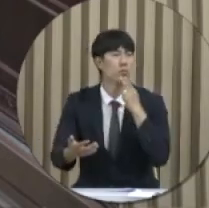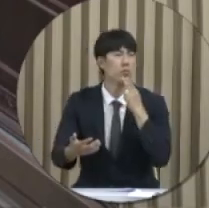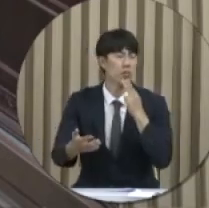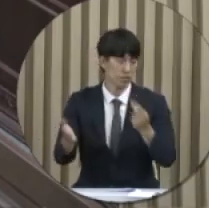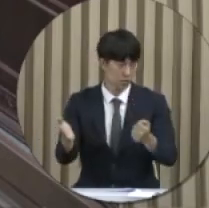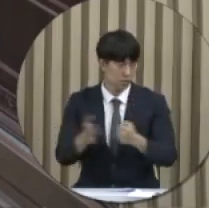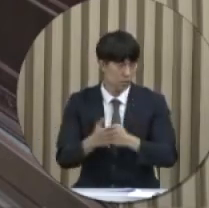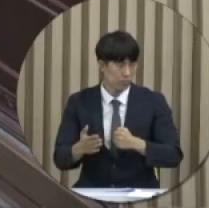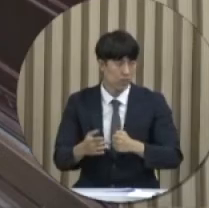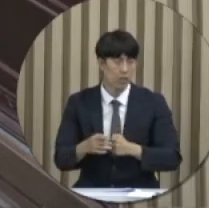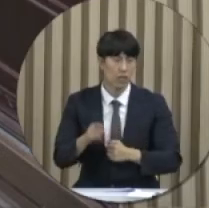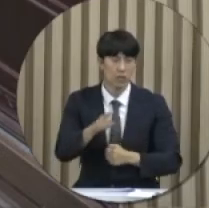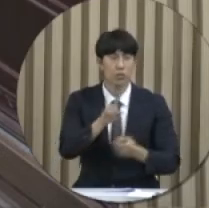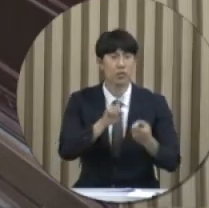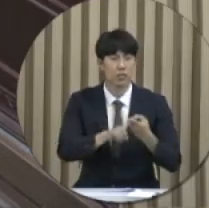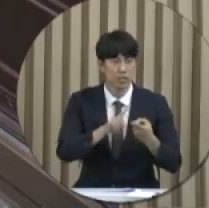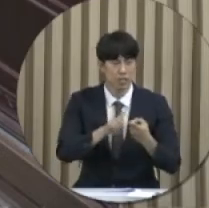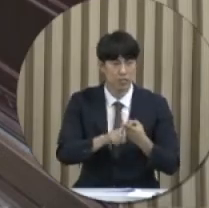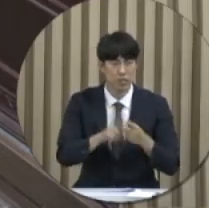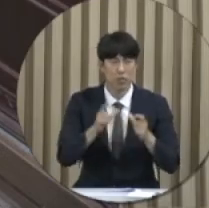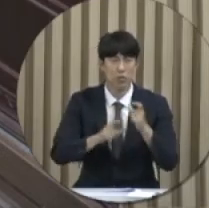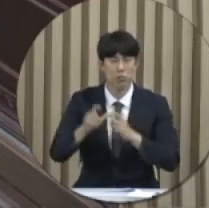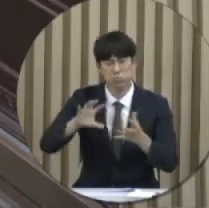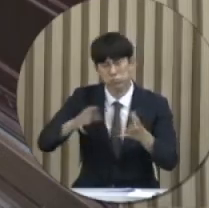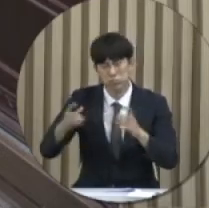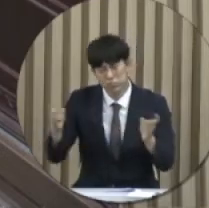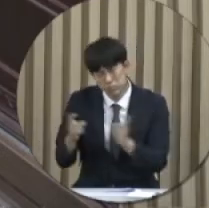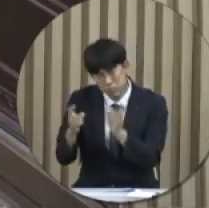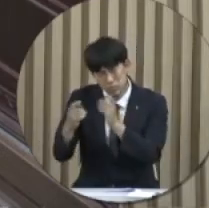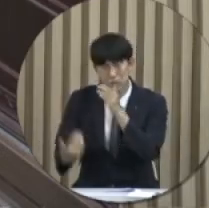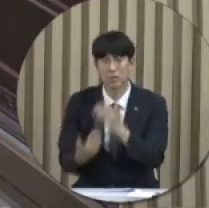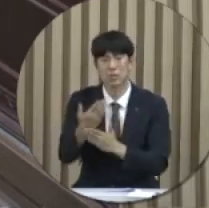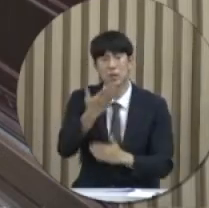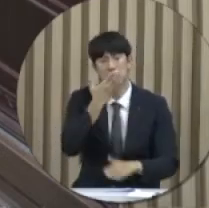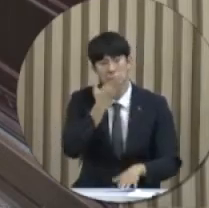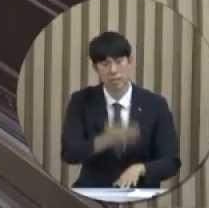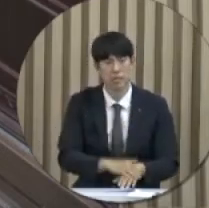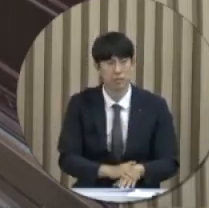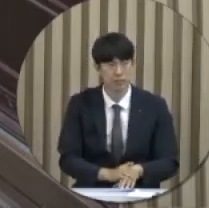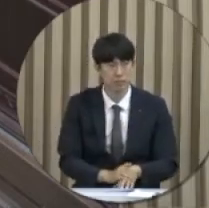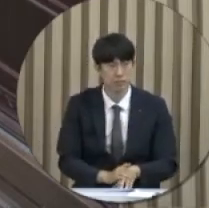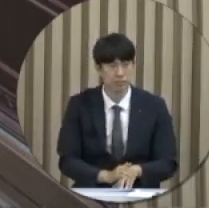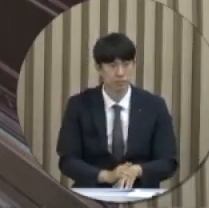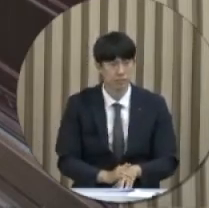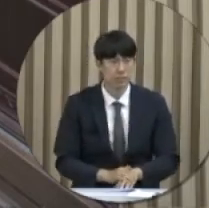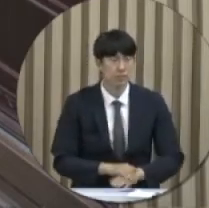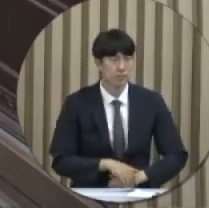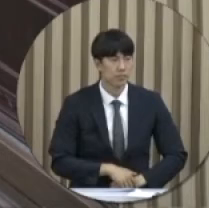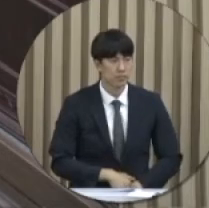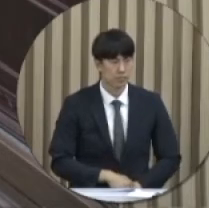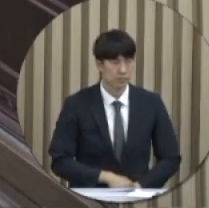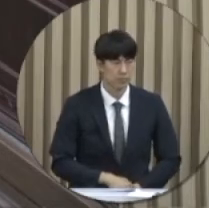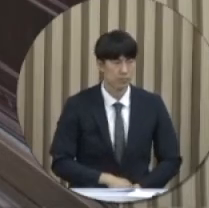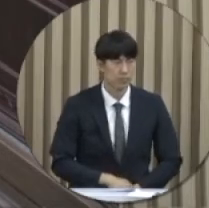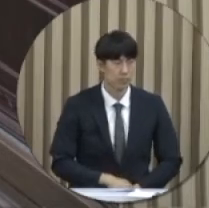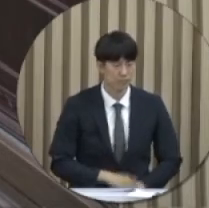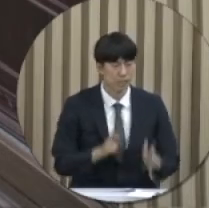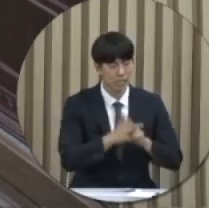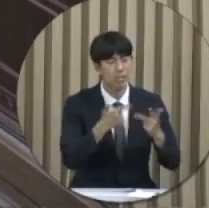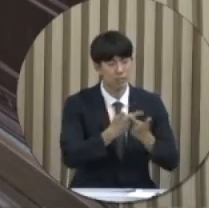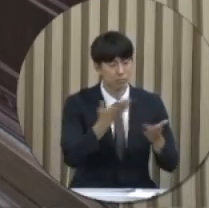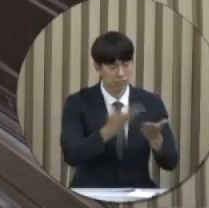때문에 이런 부분들은 더 논란의 소지가 있어서 제가 그런 말씀을 다시 한번 드리는 부분입니다. 그렇게 좀 이해를